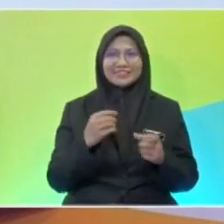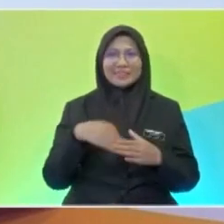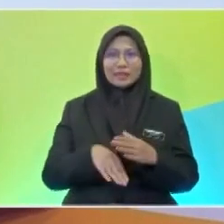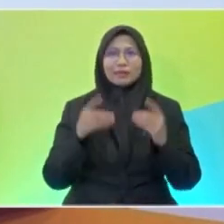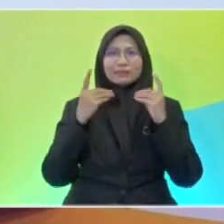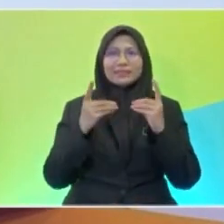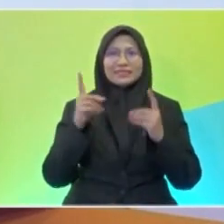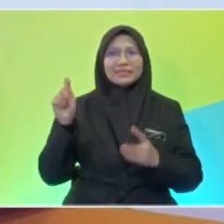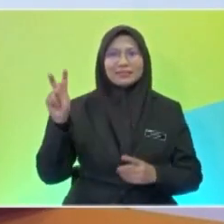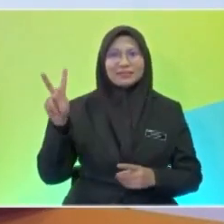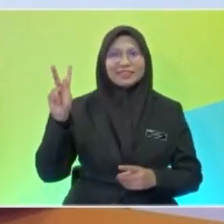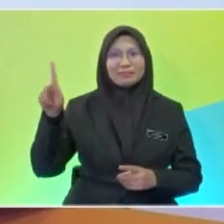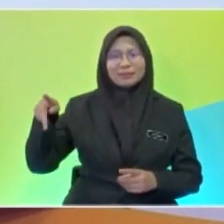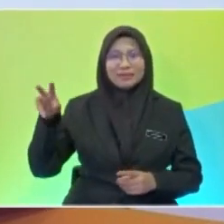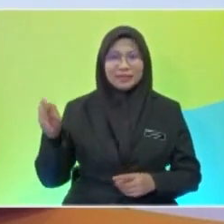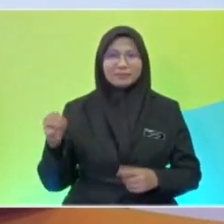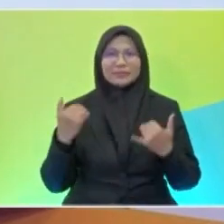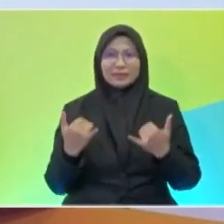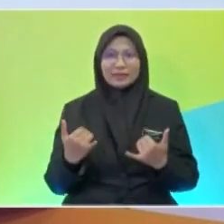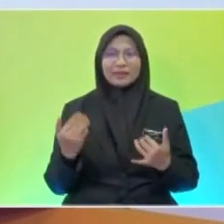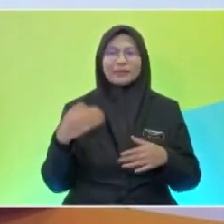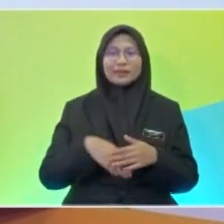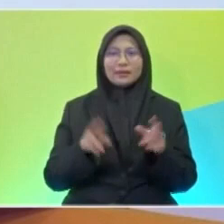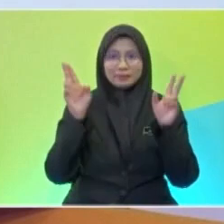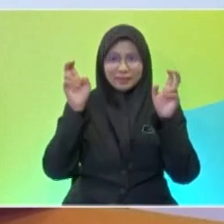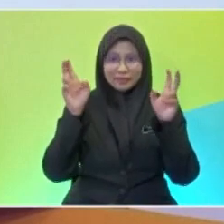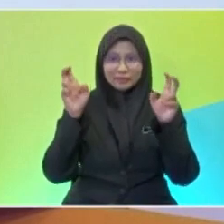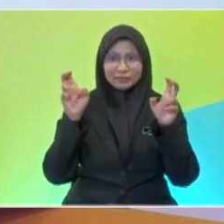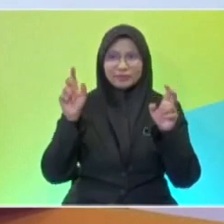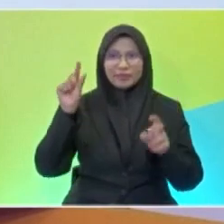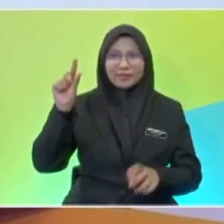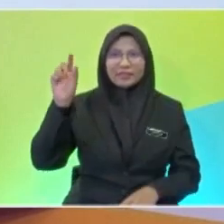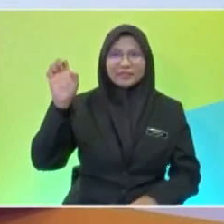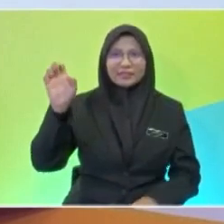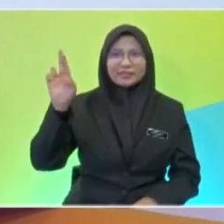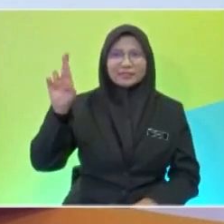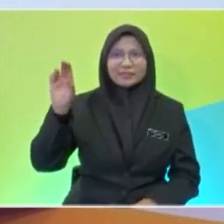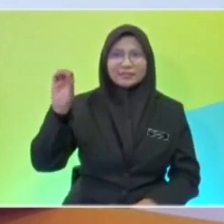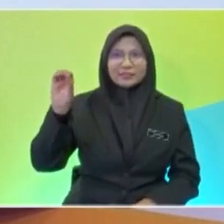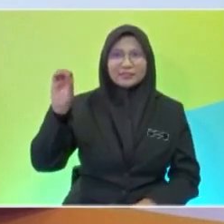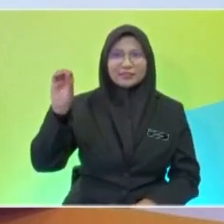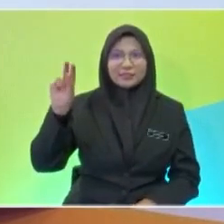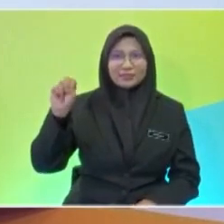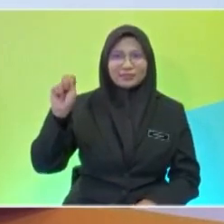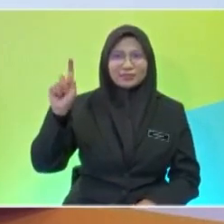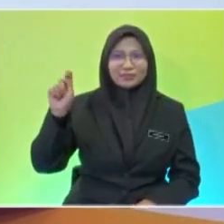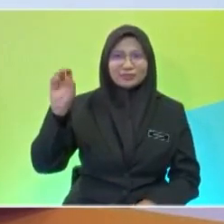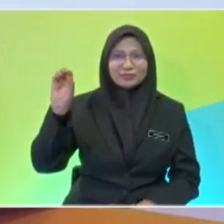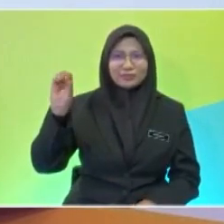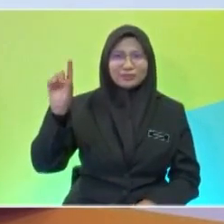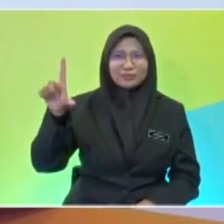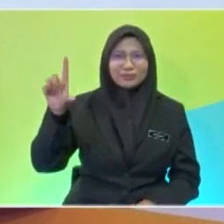sedang belajar Bagaimanakah ingin menjawab pencak Siran SPM nanti untuk mata pelajaran zerontologi asas dan jerite